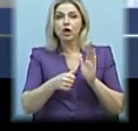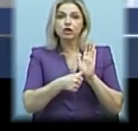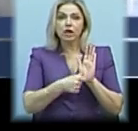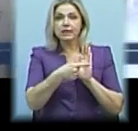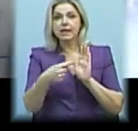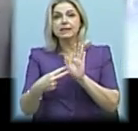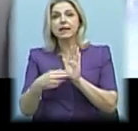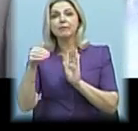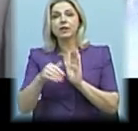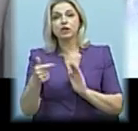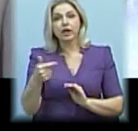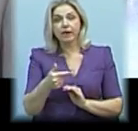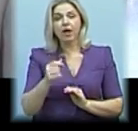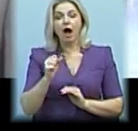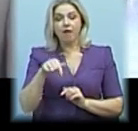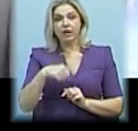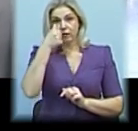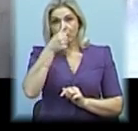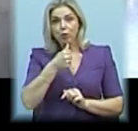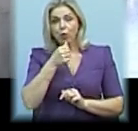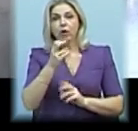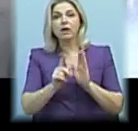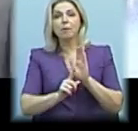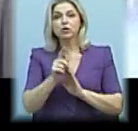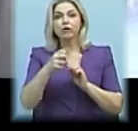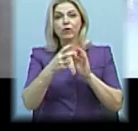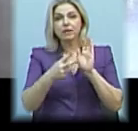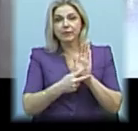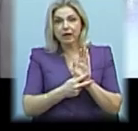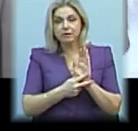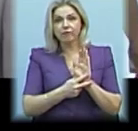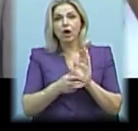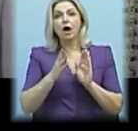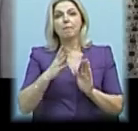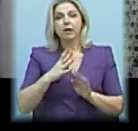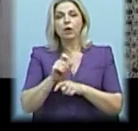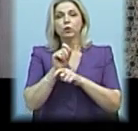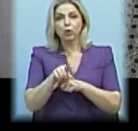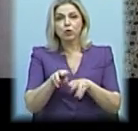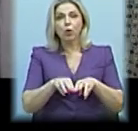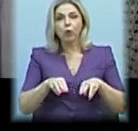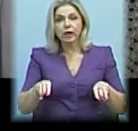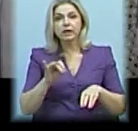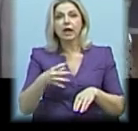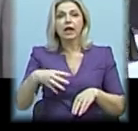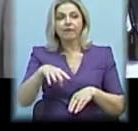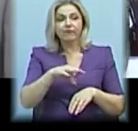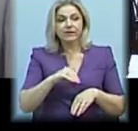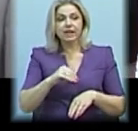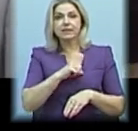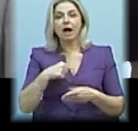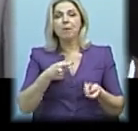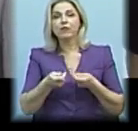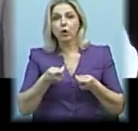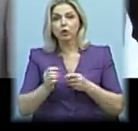гривень. Що стосується цього року, на початку 18-го було доручення уряду, і в січні місяці органи місцевого